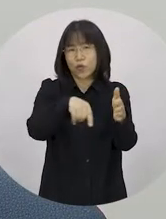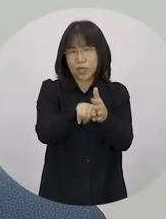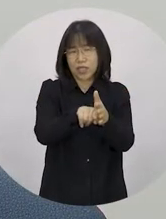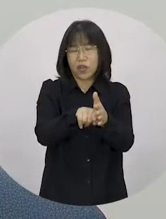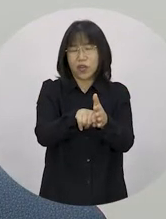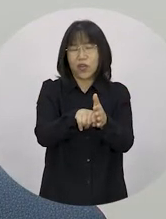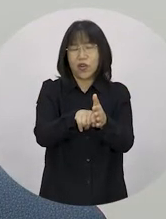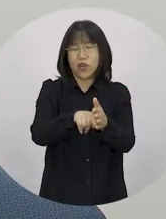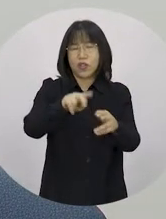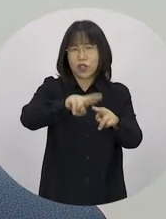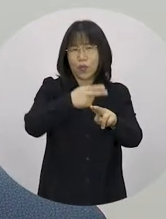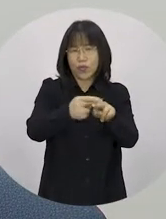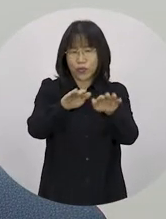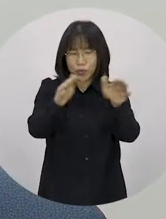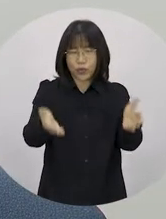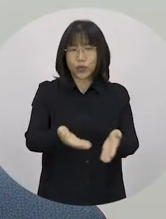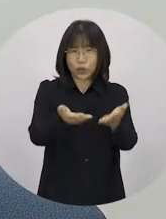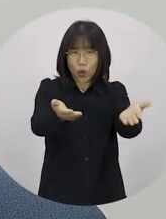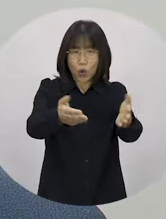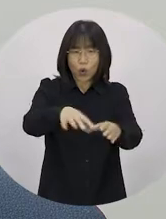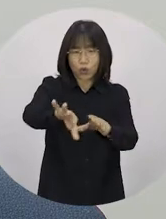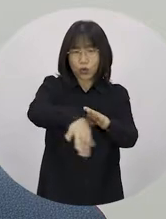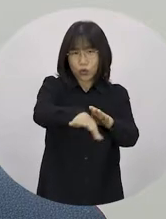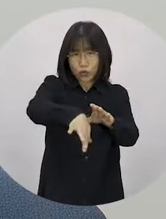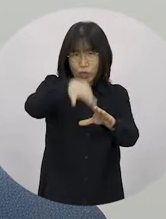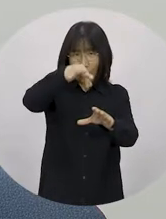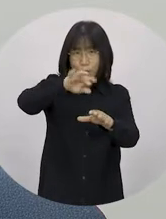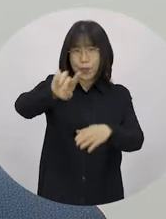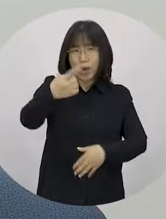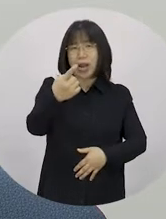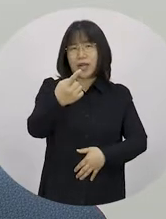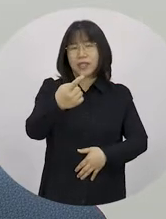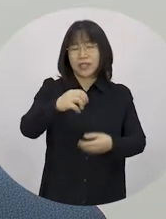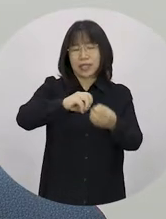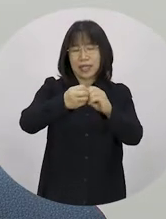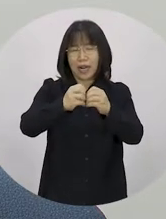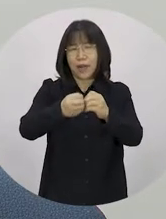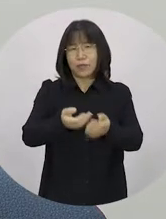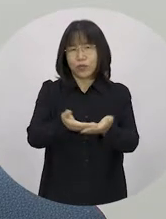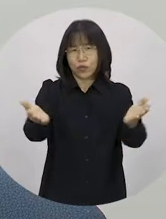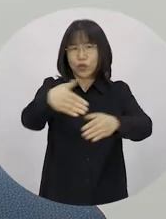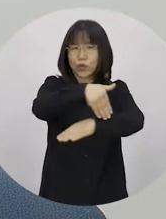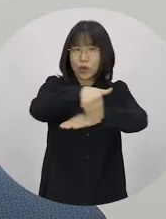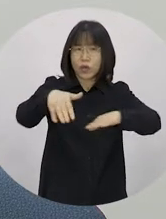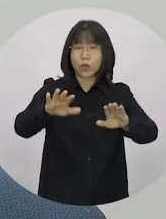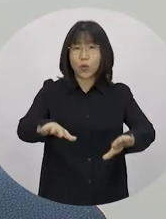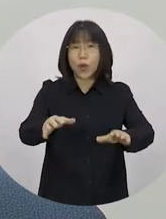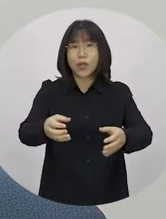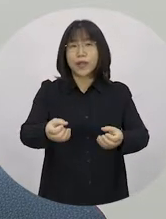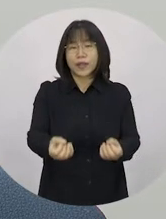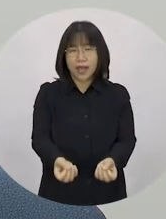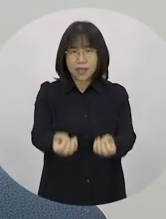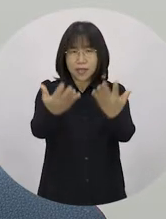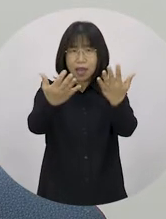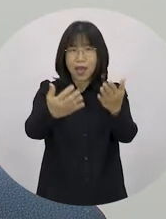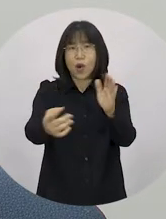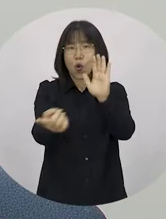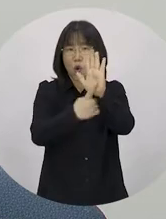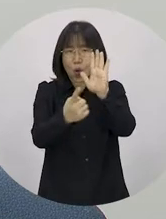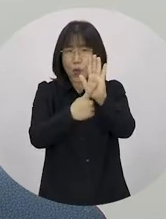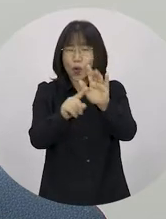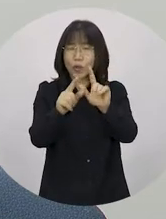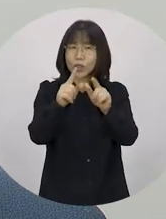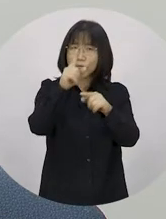가족 키트를 증정하고 추첨을 통해 100분에게 장난감 키트도 선물로 드릴 계획입니다. 또 이번 행사의